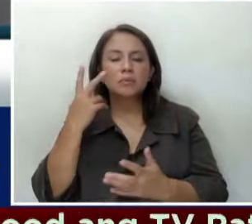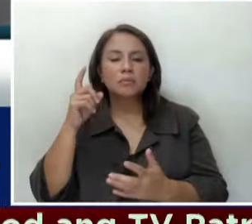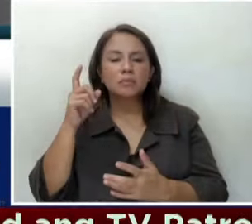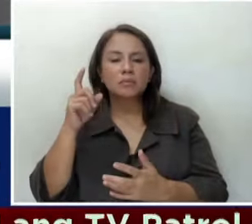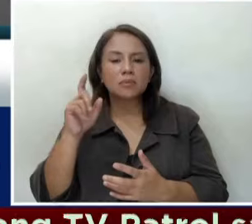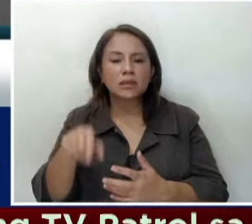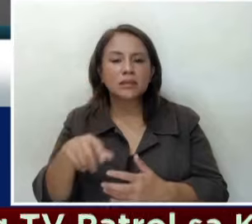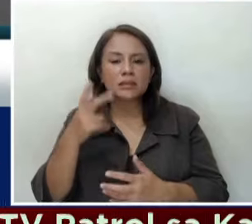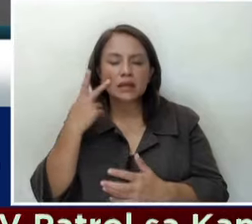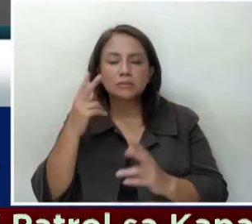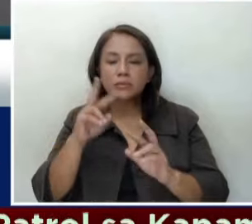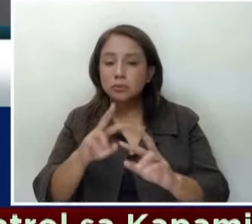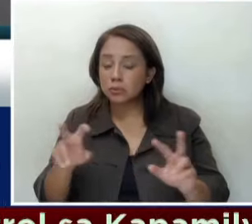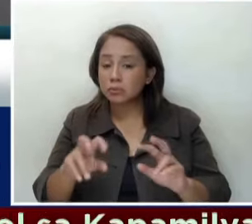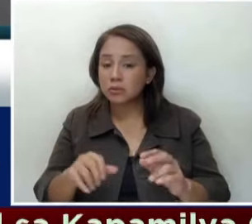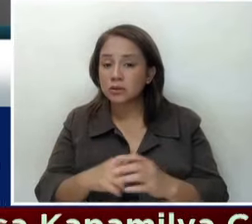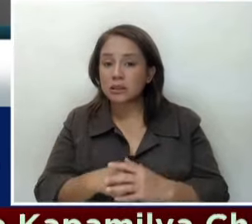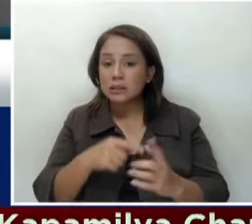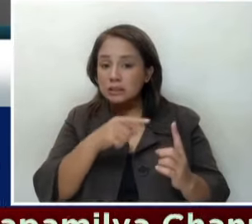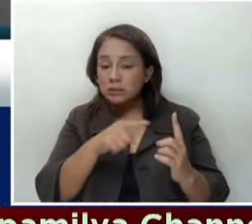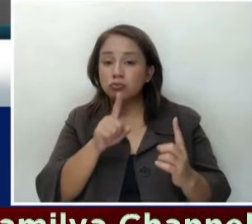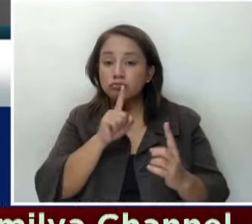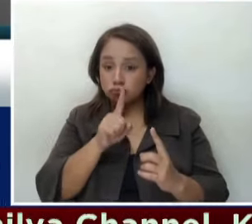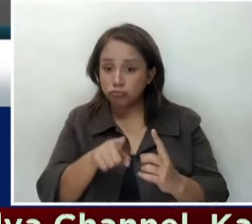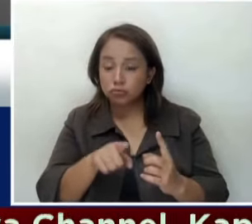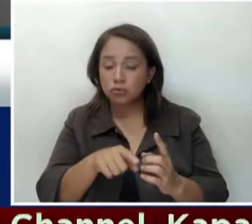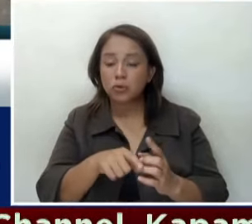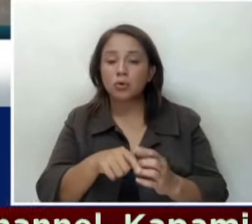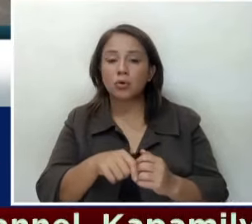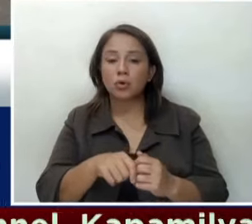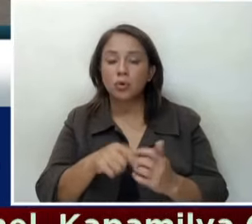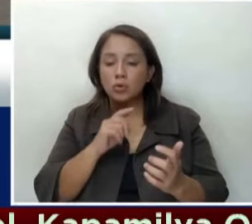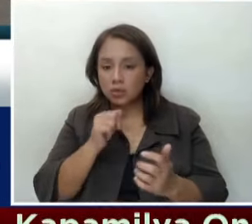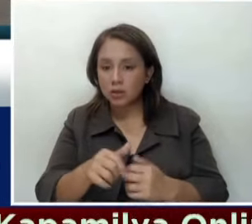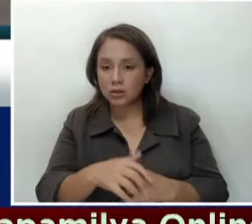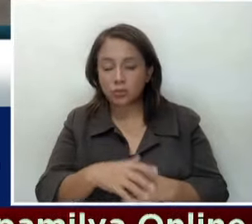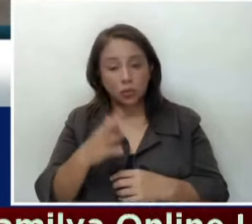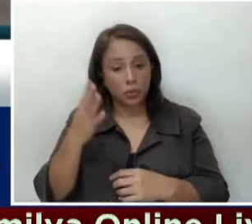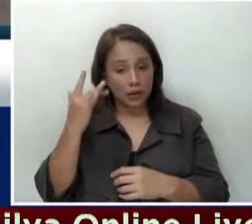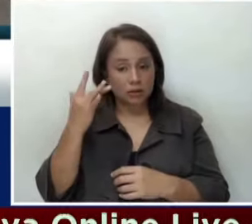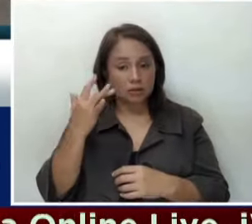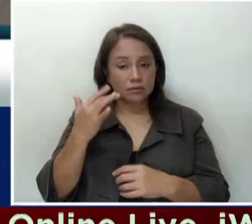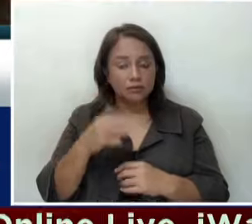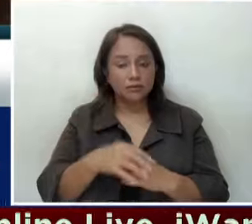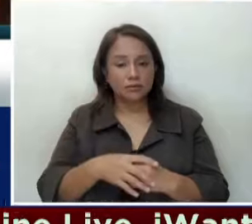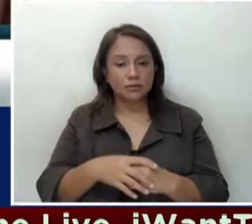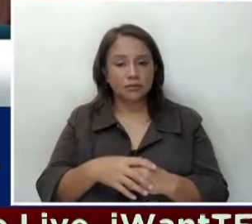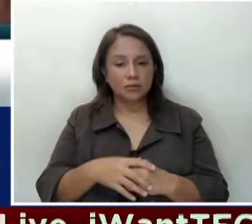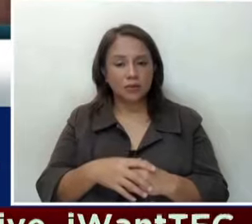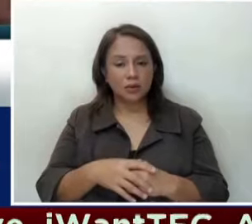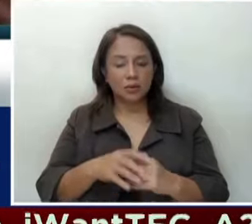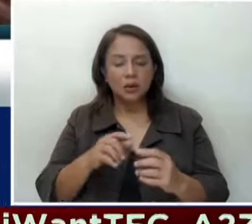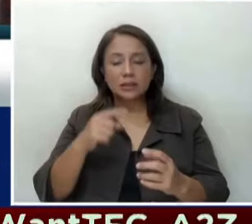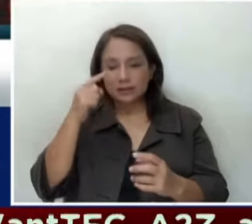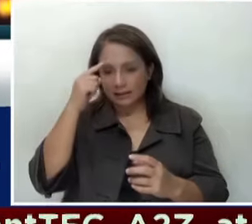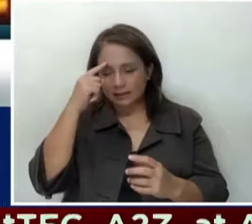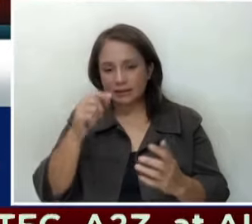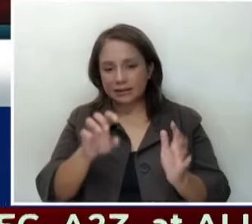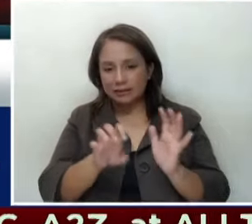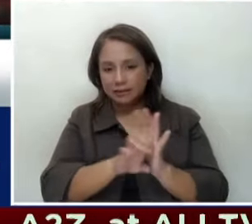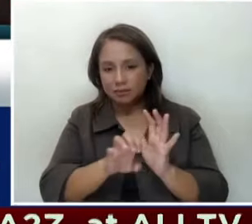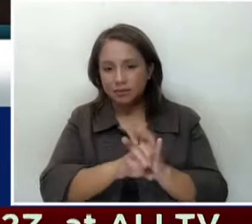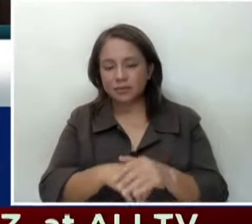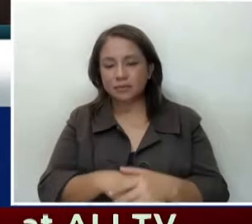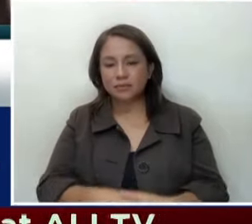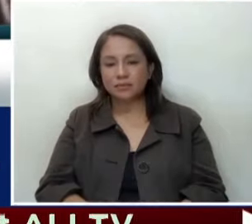let's have an investigation whether this is really true or not. Because come to think of it,